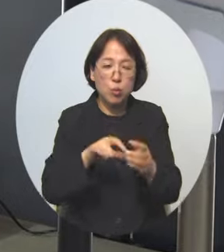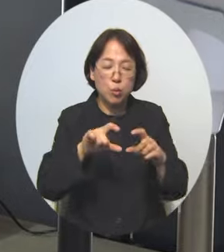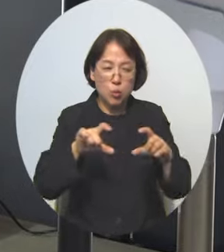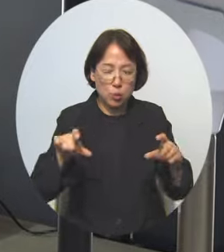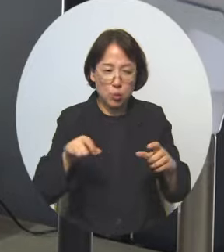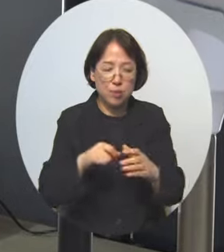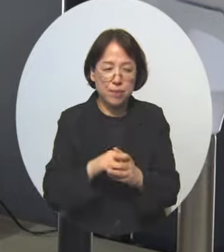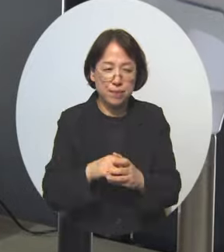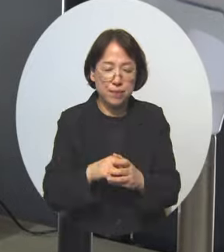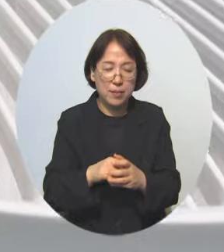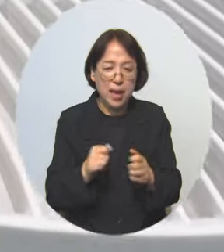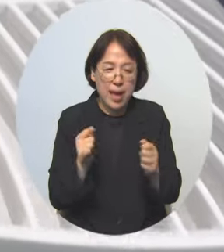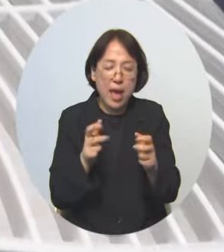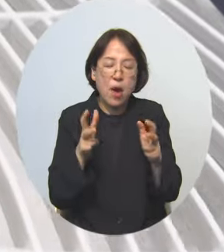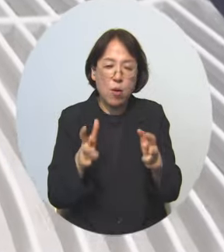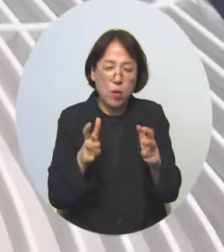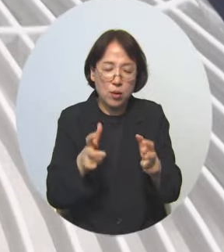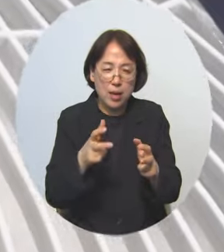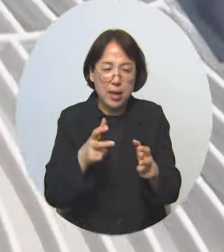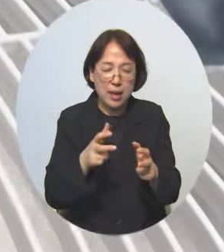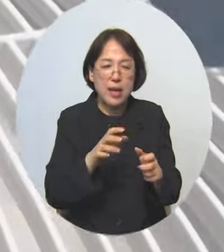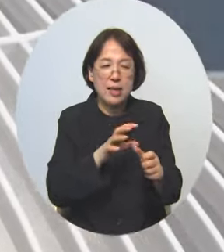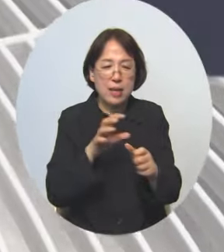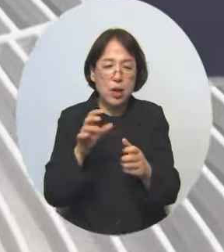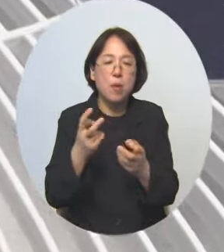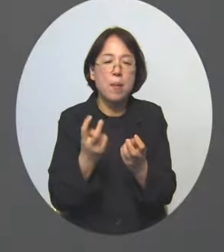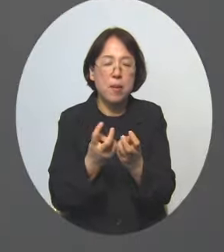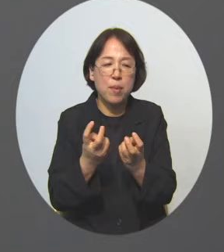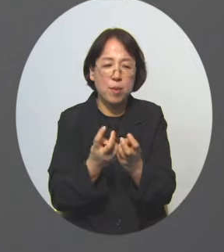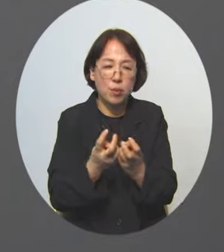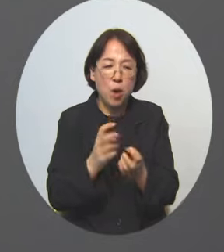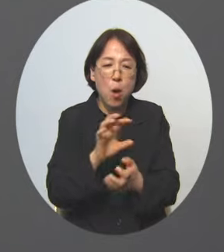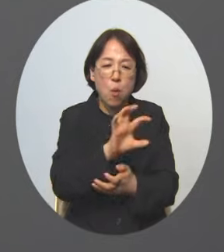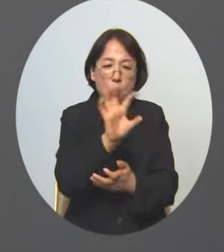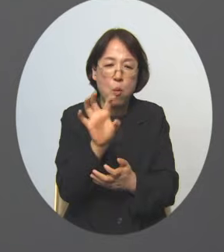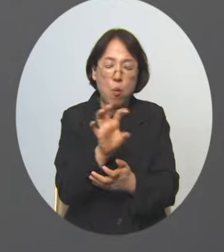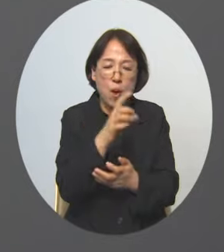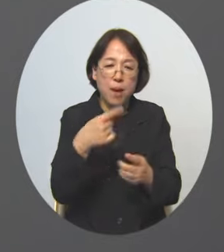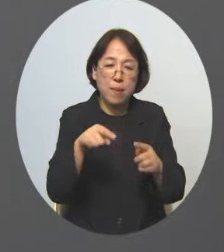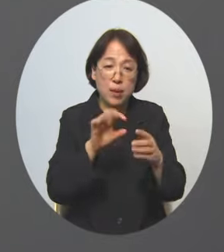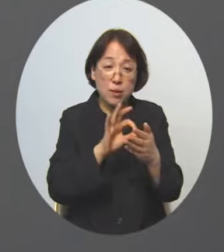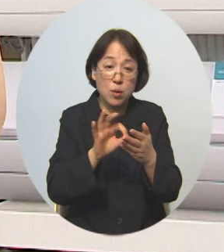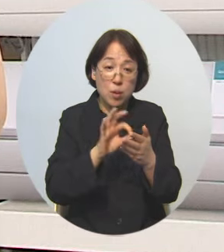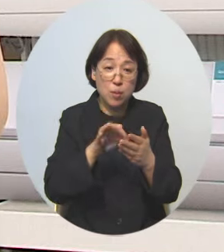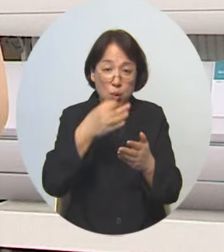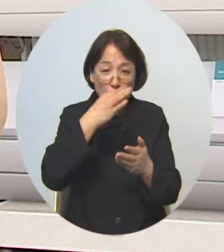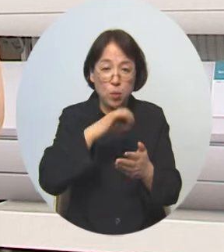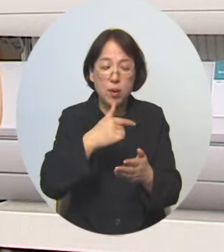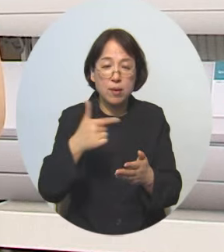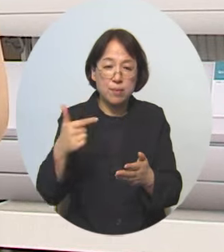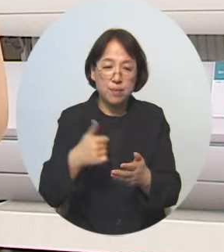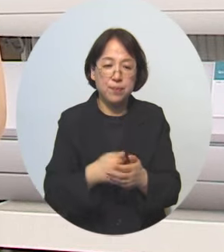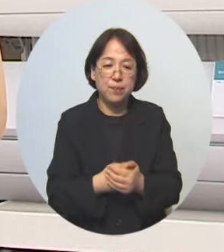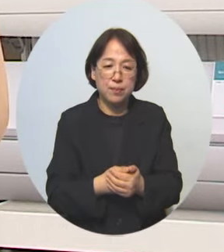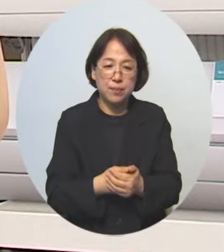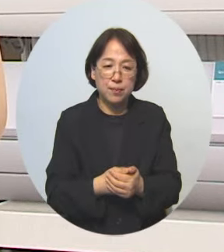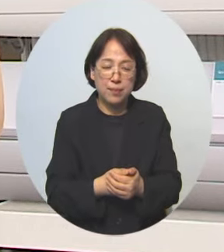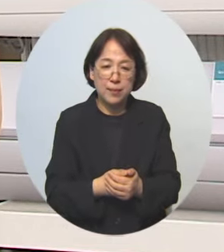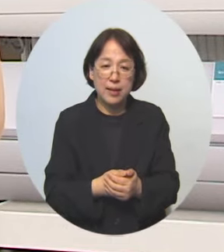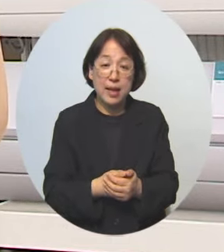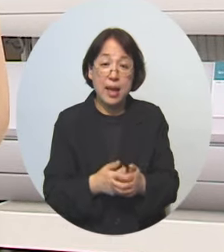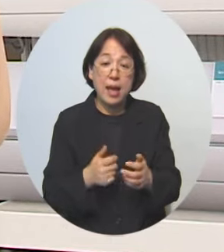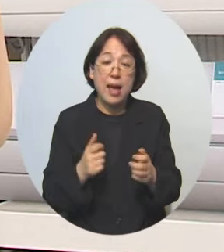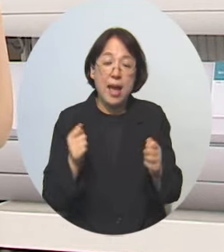소비자원은 에어컨의 효율적인 사용 방법으로 서큘레이터와 함께 사용할 것을 덧붙여 말했습니다. 소비자원은